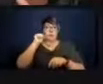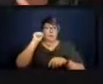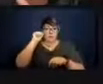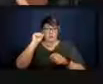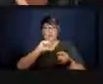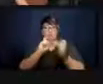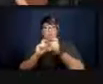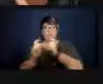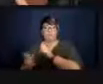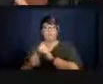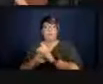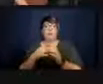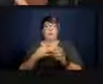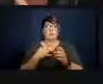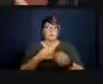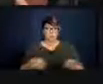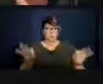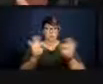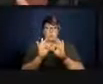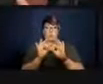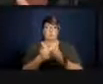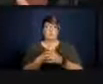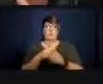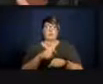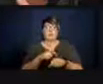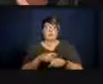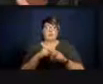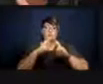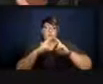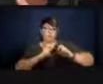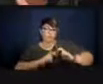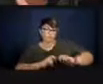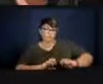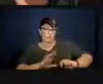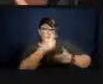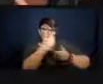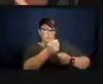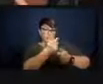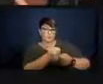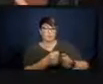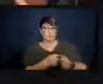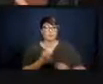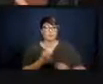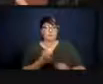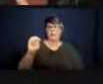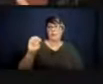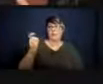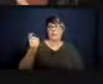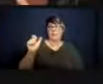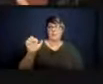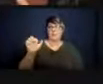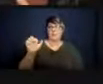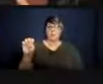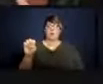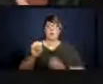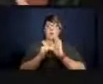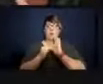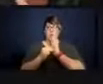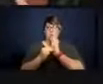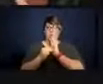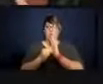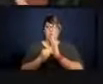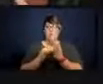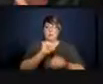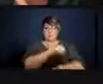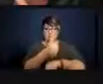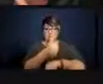أيضا. وكما قال الدكتور بوليو هنالك اهتمامات مختلفة بالنسبة للطلبة خلال هذه